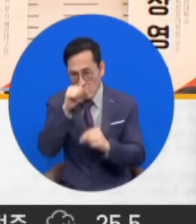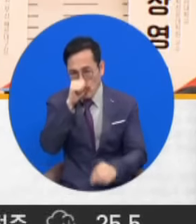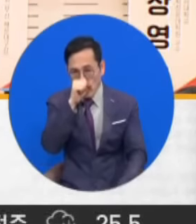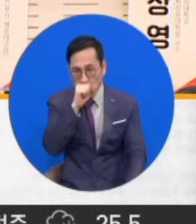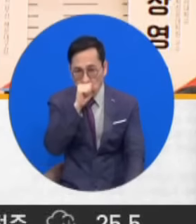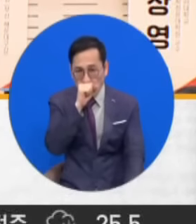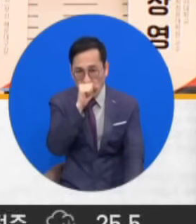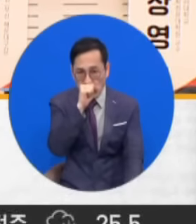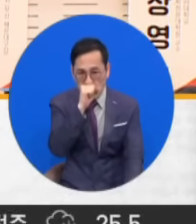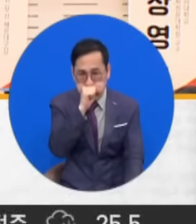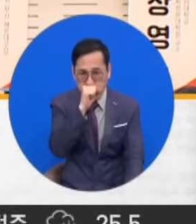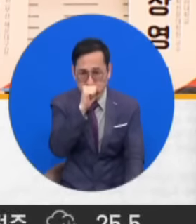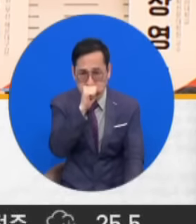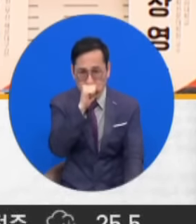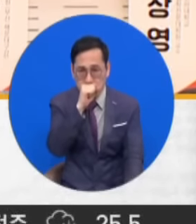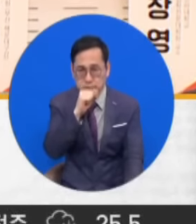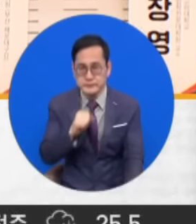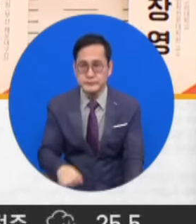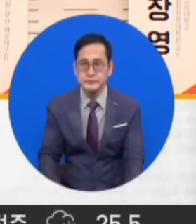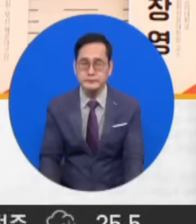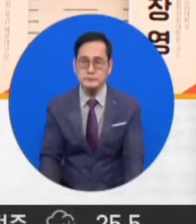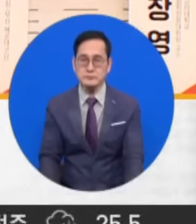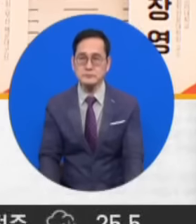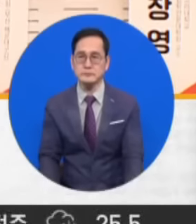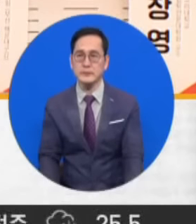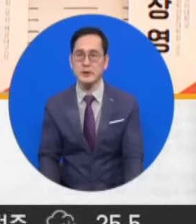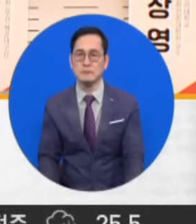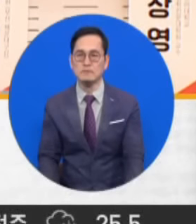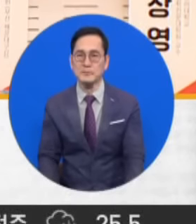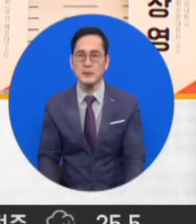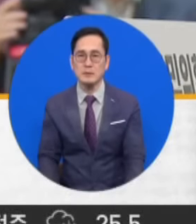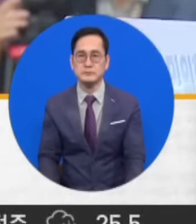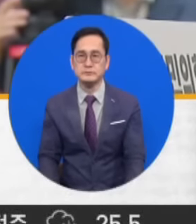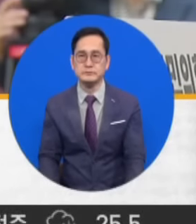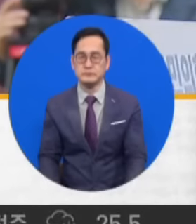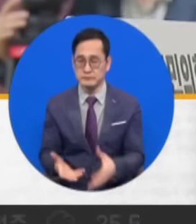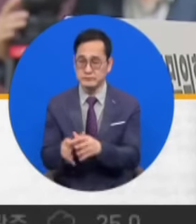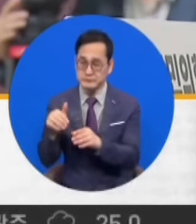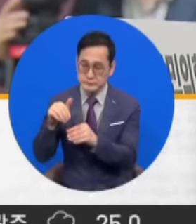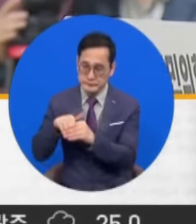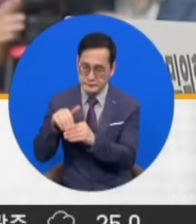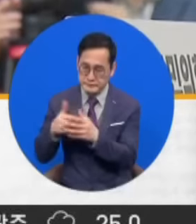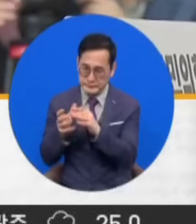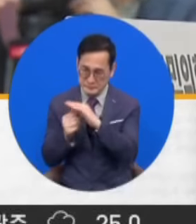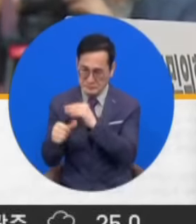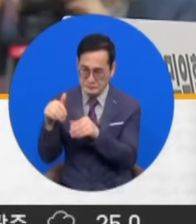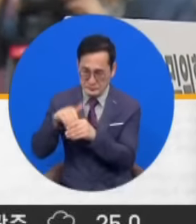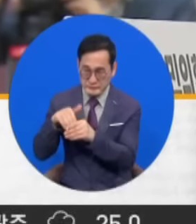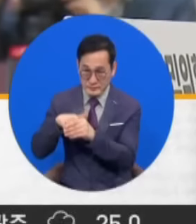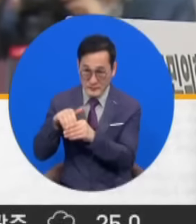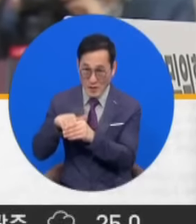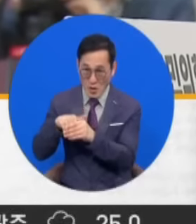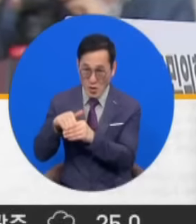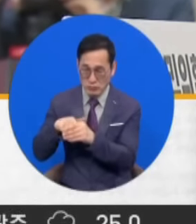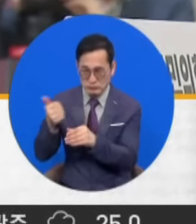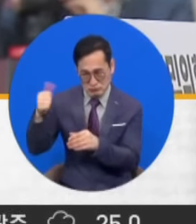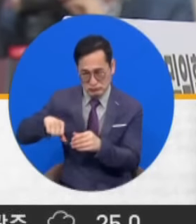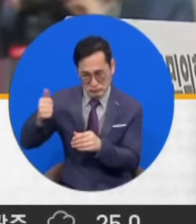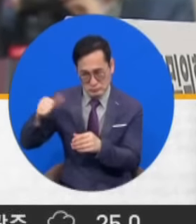선거에서 이기면 당대표가 되는 거고 지면 당대표가 못 되는 것에 불과합니다. 당대표가 안 되면 지구가 멸망하는 게